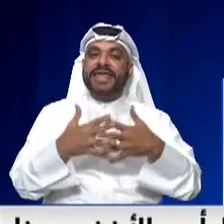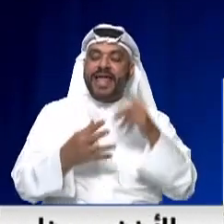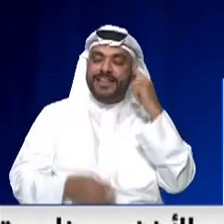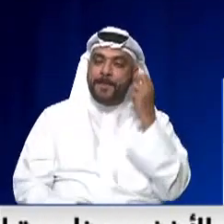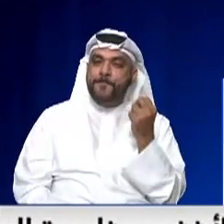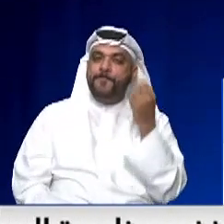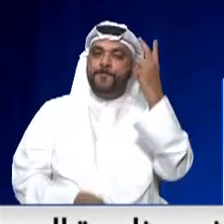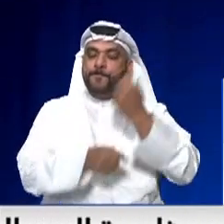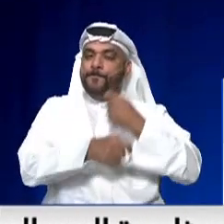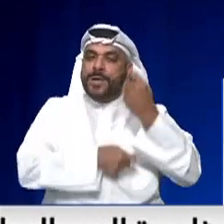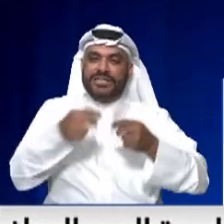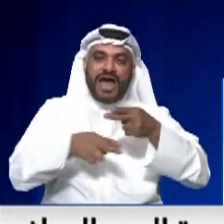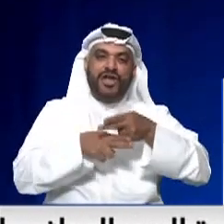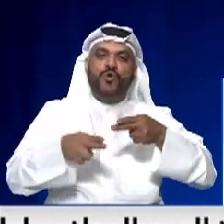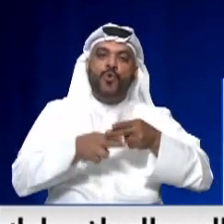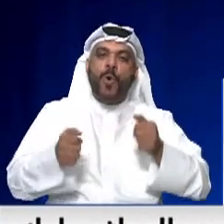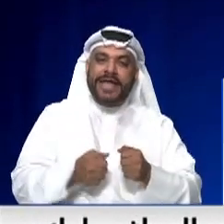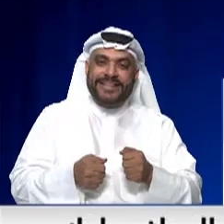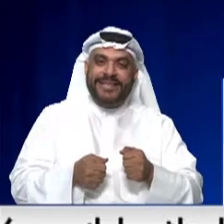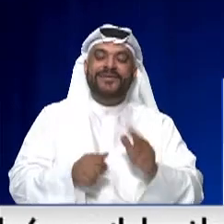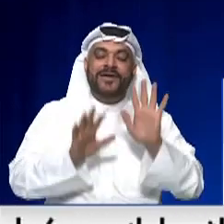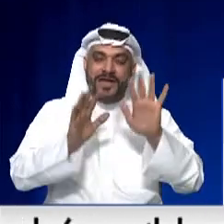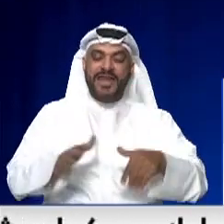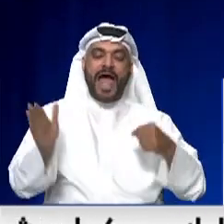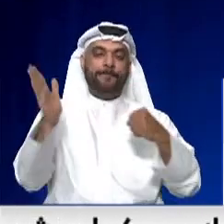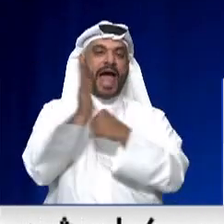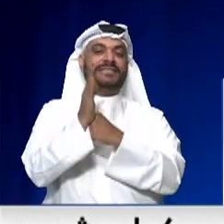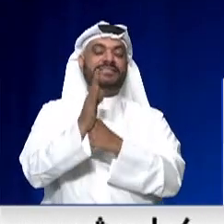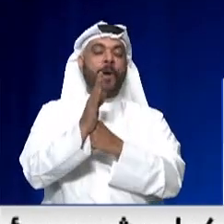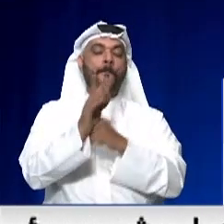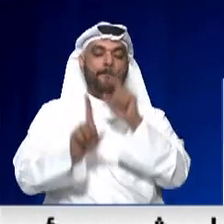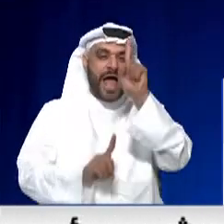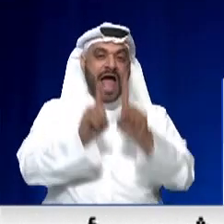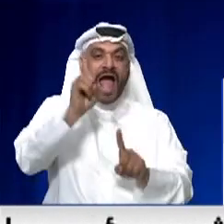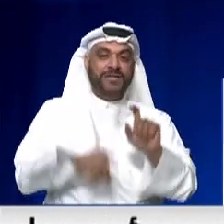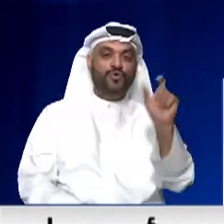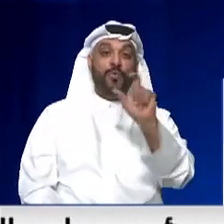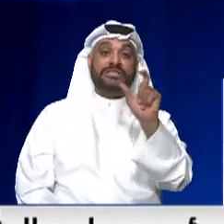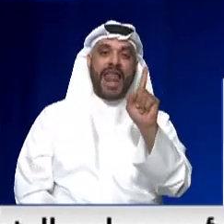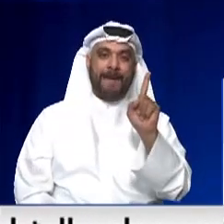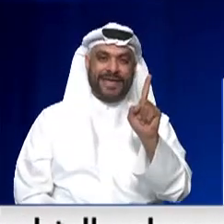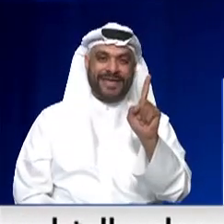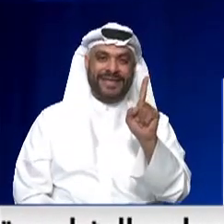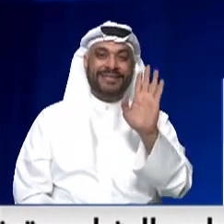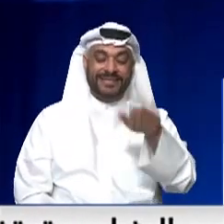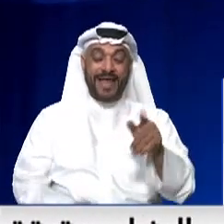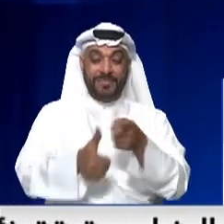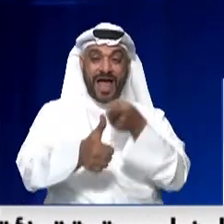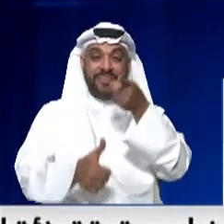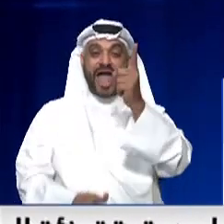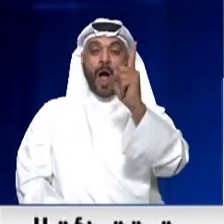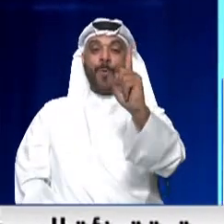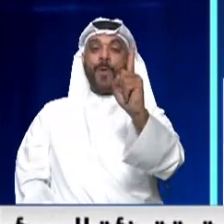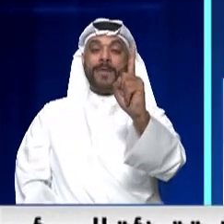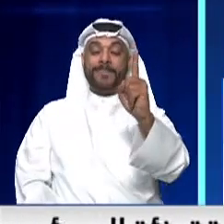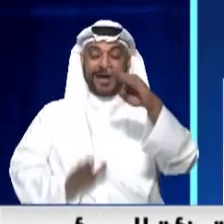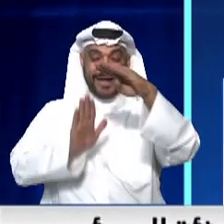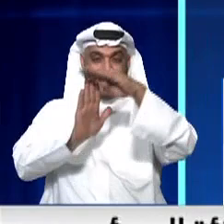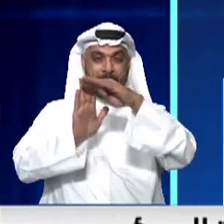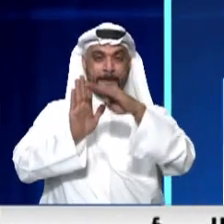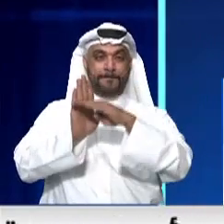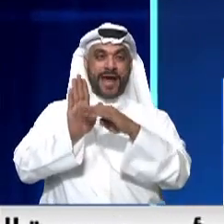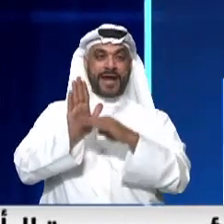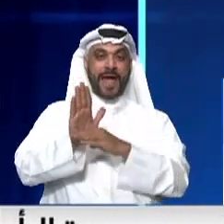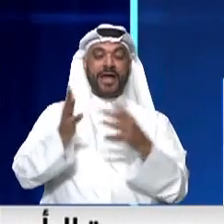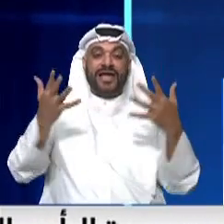المحدودة مع شركة مشاريع الكويت بصفتها الملتزم، ويعتبر هذا الإصدار الأول في إطار برنامج شركة